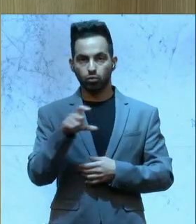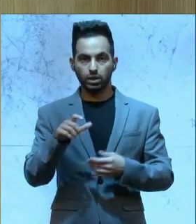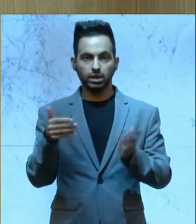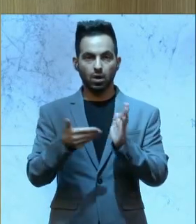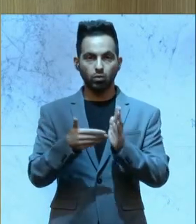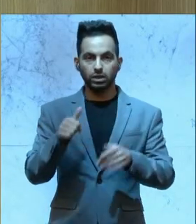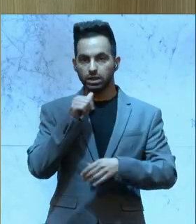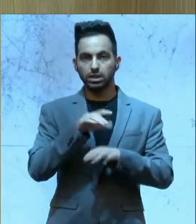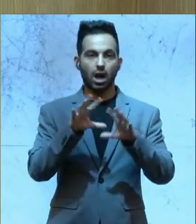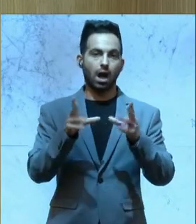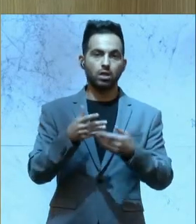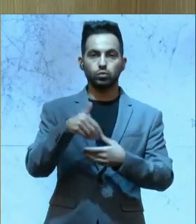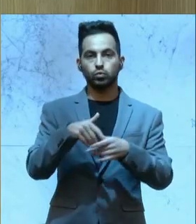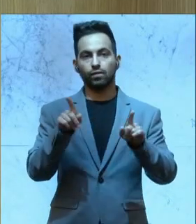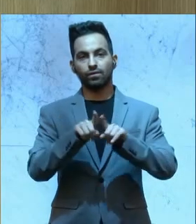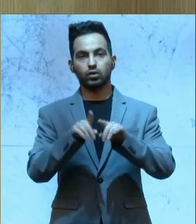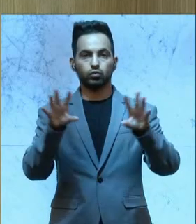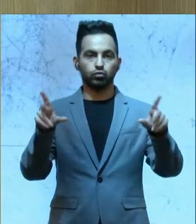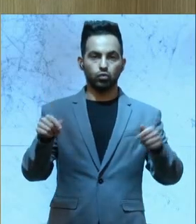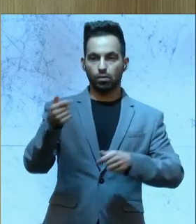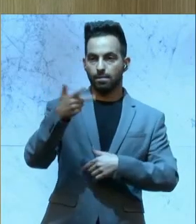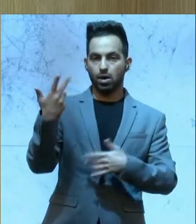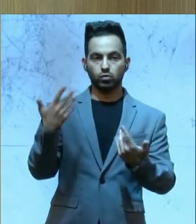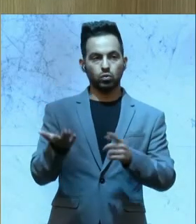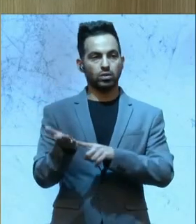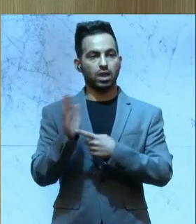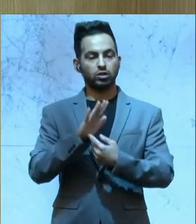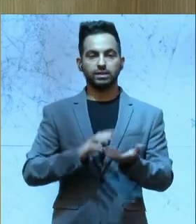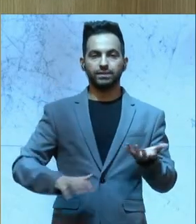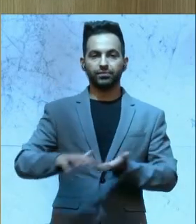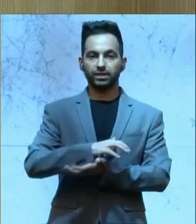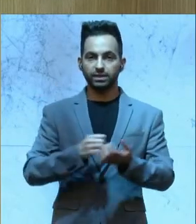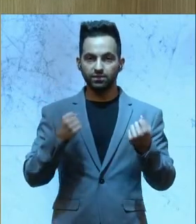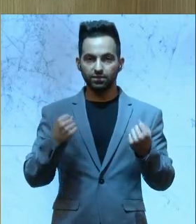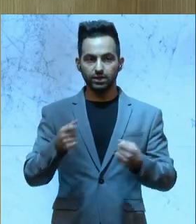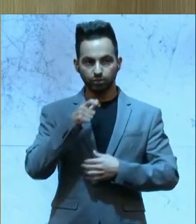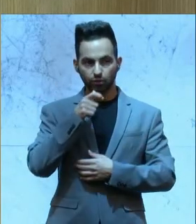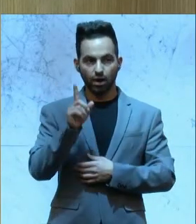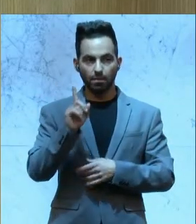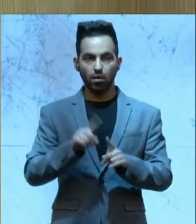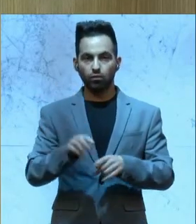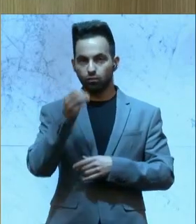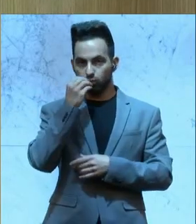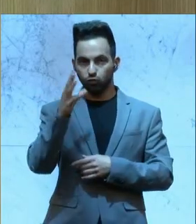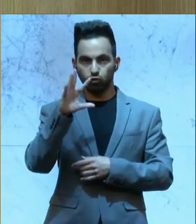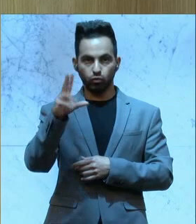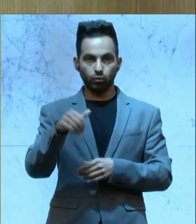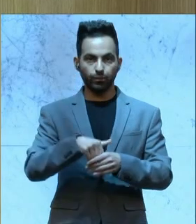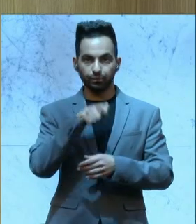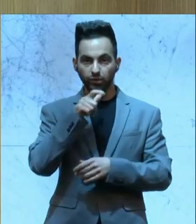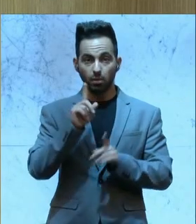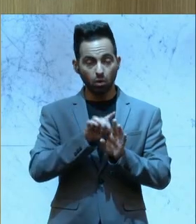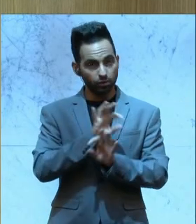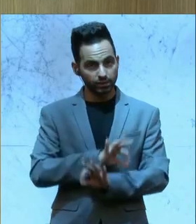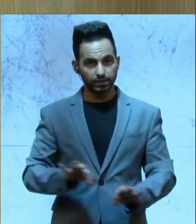nicht alles so schön, wie es manche gerne darstellen. Es ist ein krisenfester Beruf, aber es ist vor allem ein wunderschöner, aber auch sehr